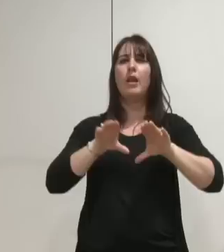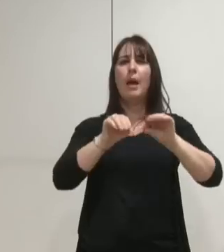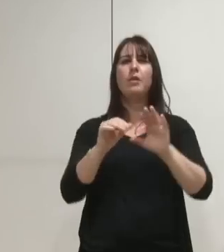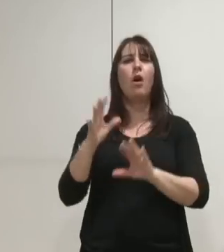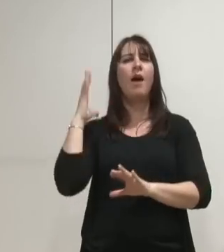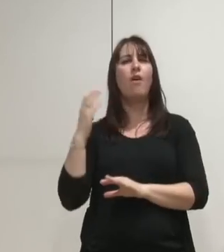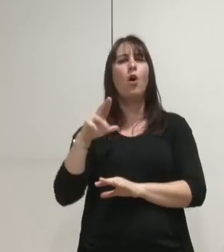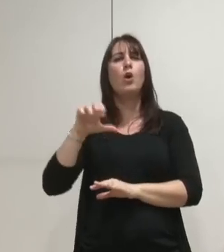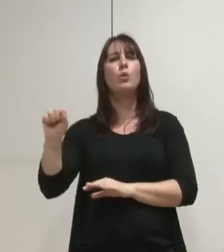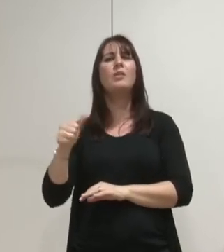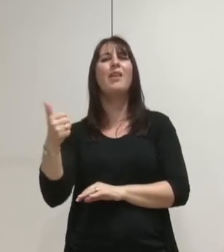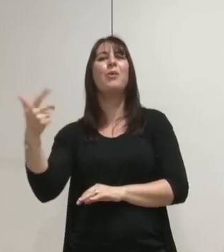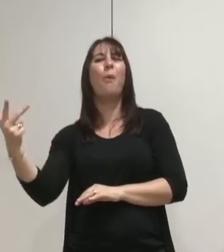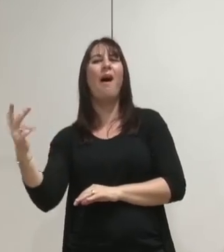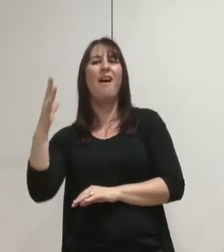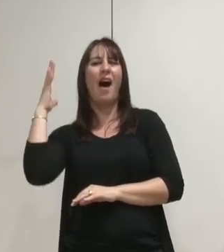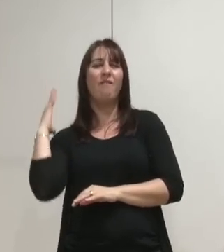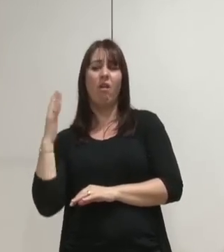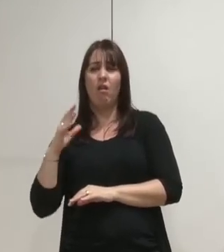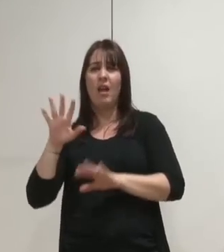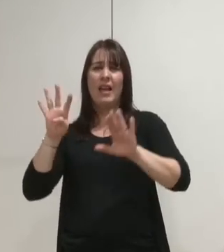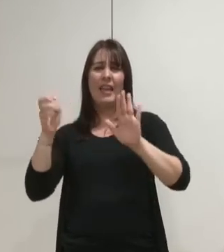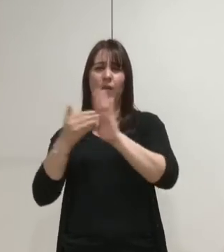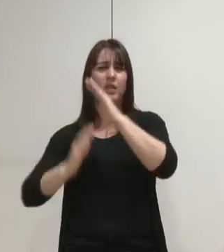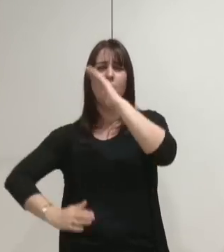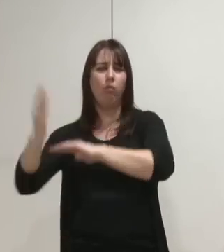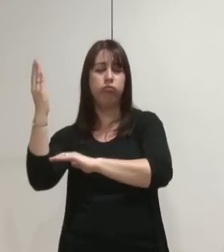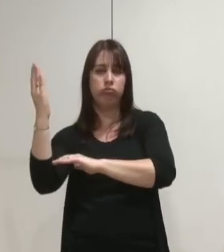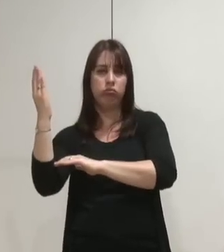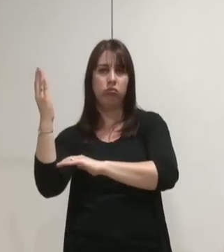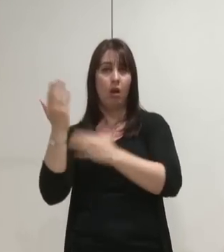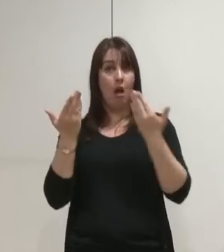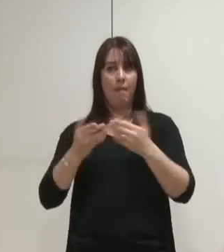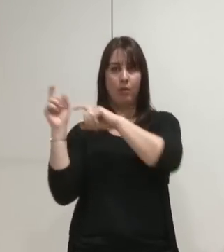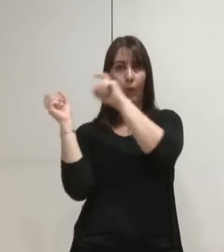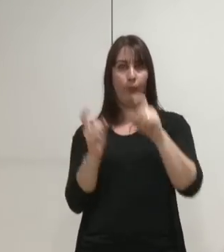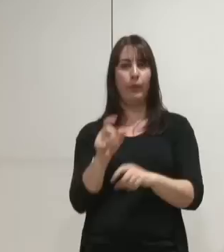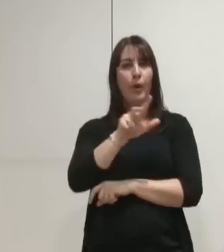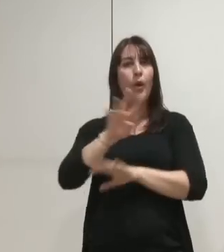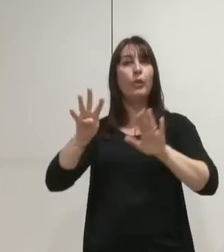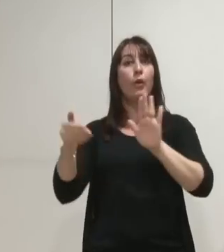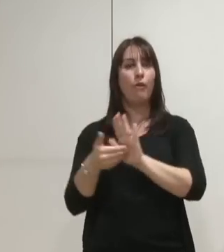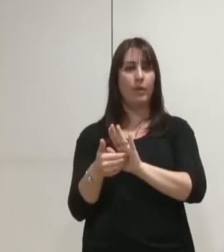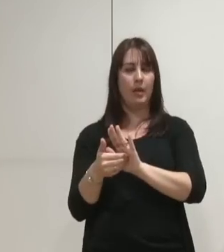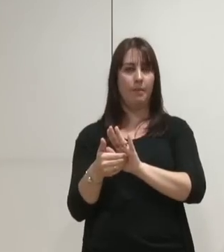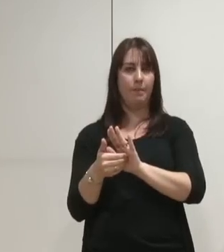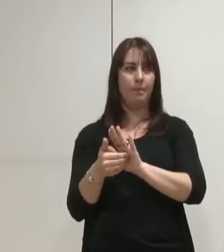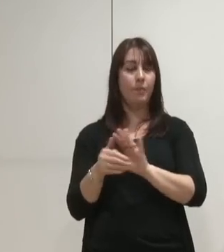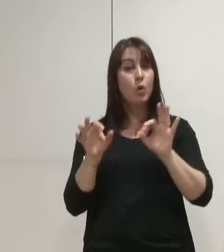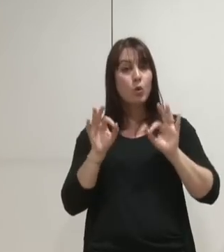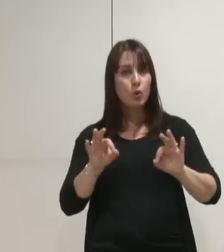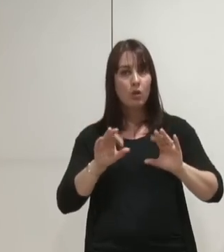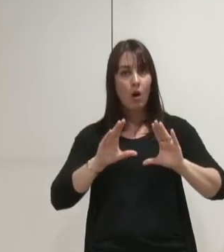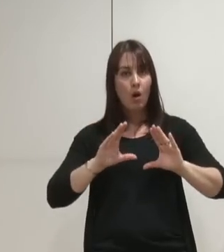dispositifs CX 1 2 3 était au-delà des 90000 et maintenant on est tombé à 39000 euh la réalité